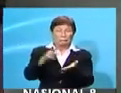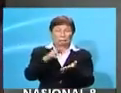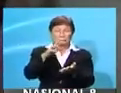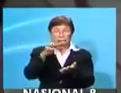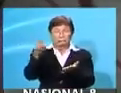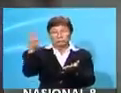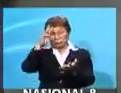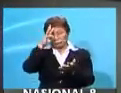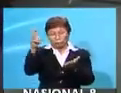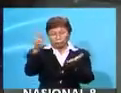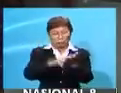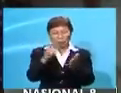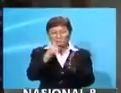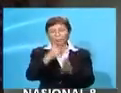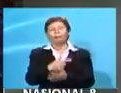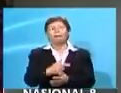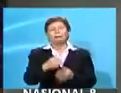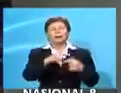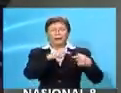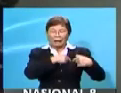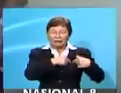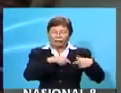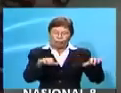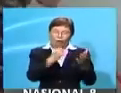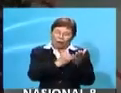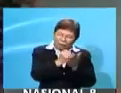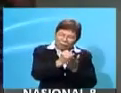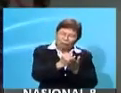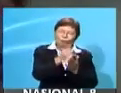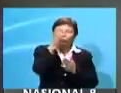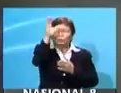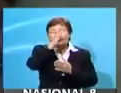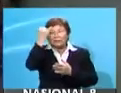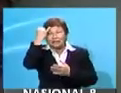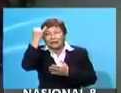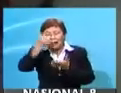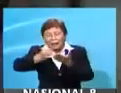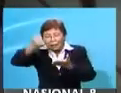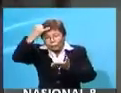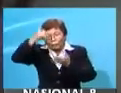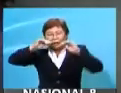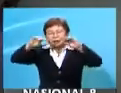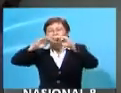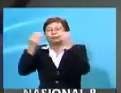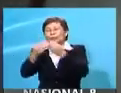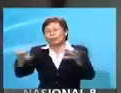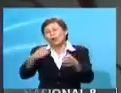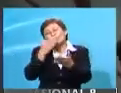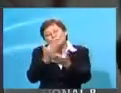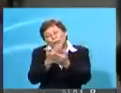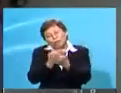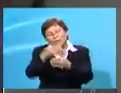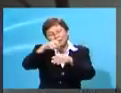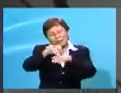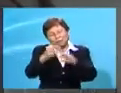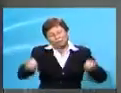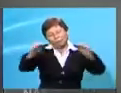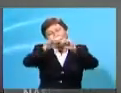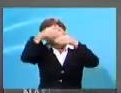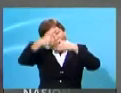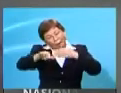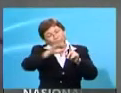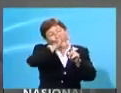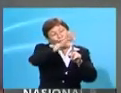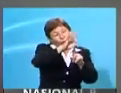menunaikan Nazar niat yang dilakukan ikhlas kerana untuk mencari ilmu dan mendidik masyarakat Melakukan kebaikan di masjid selepas